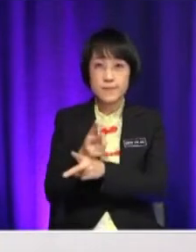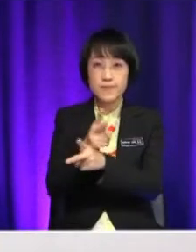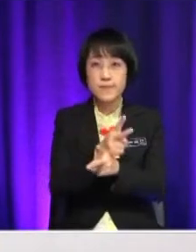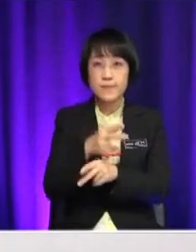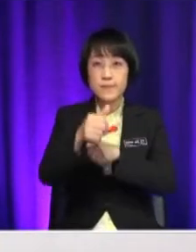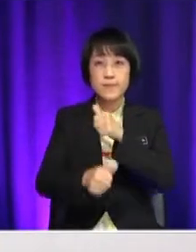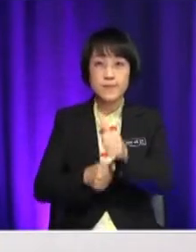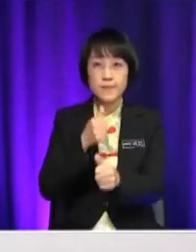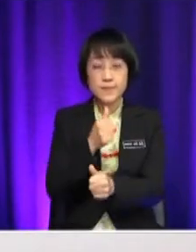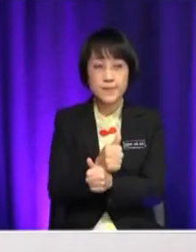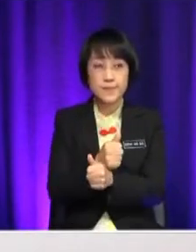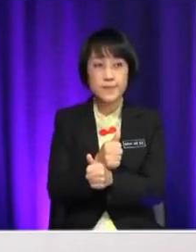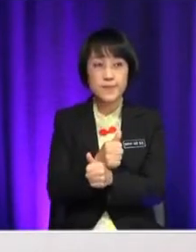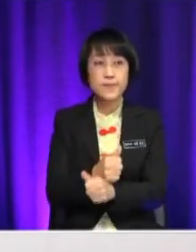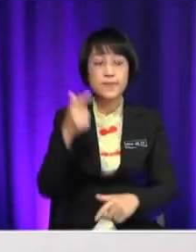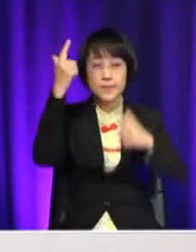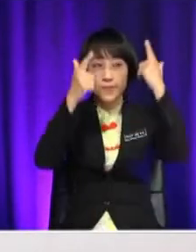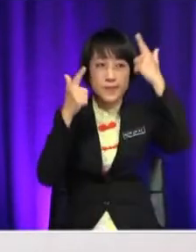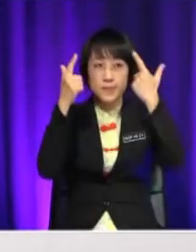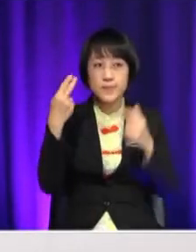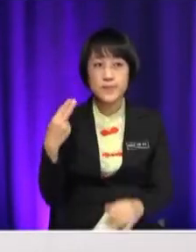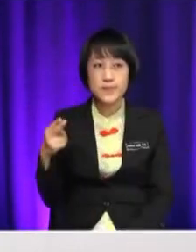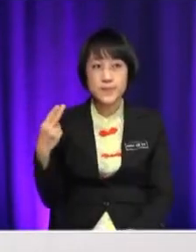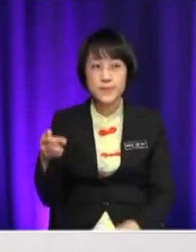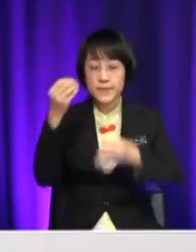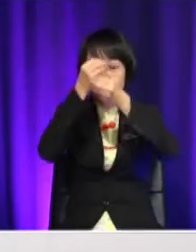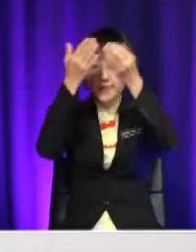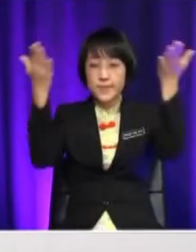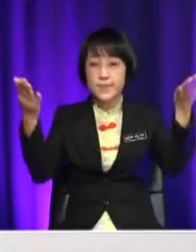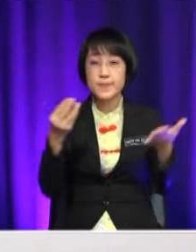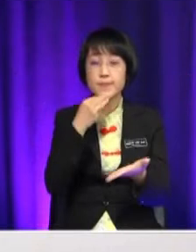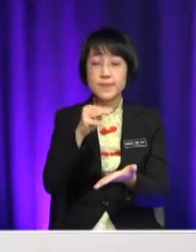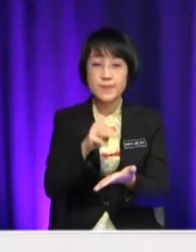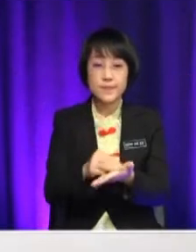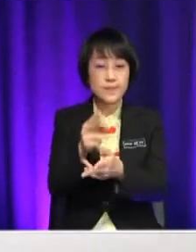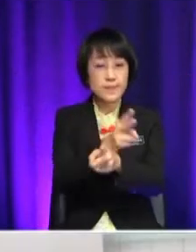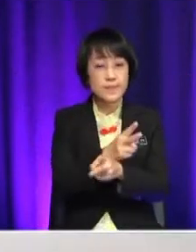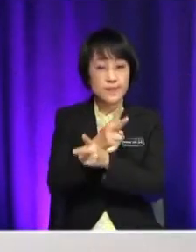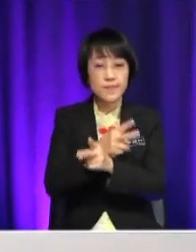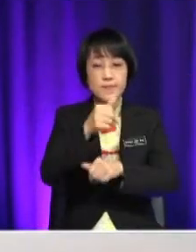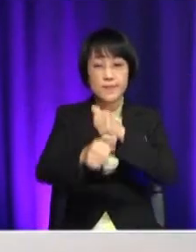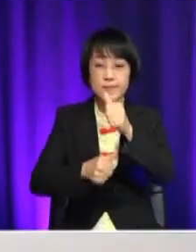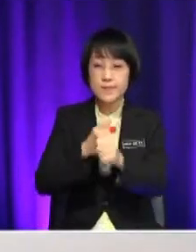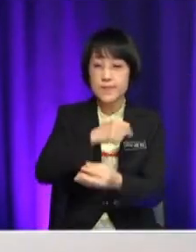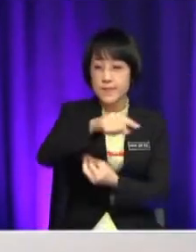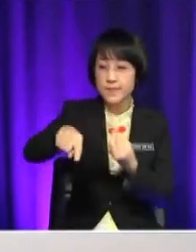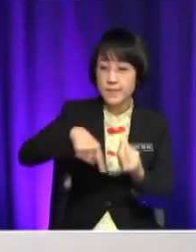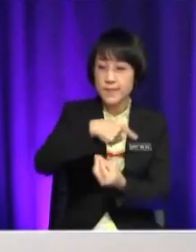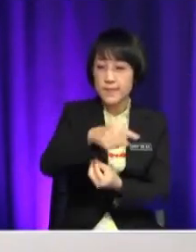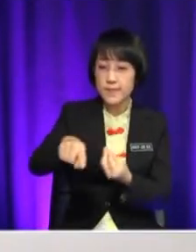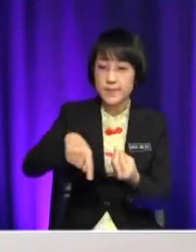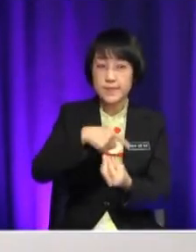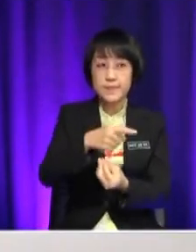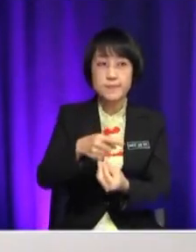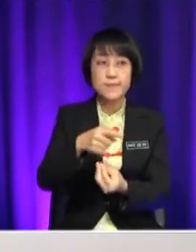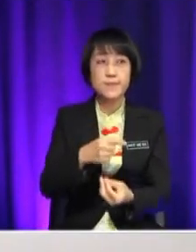sekitar. Kini, pelancongan hijau yang menyebarkan mesej lestarikan alam sekitar semakin mendapat tempat di seluruh